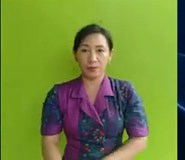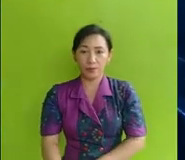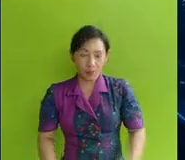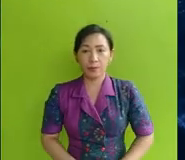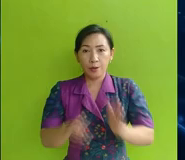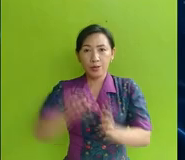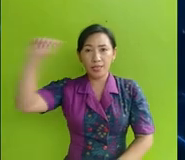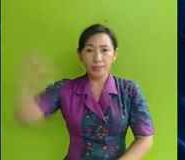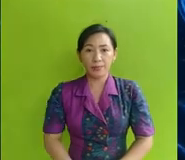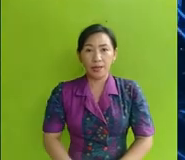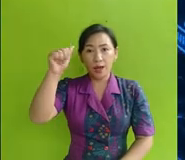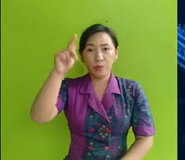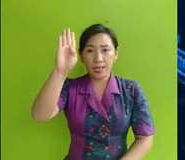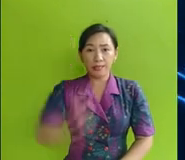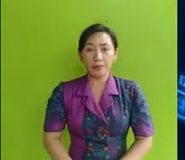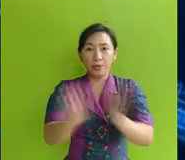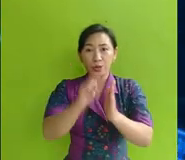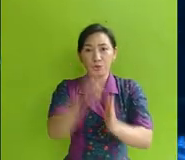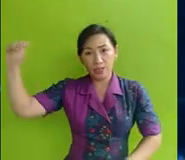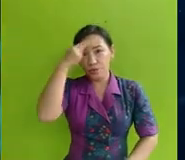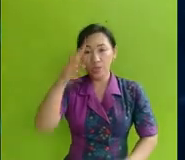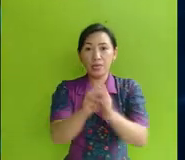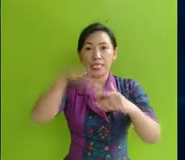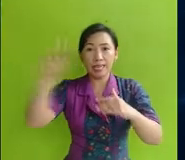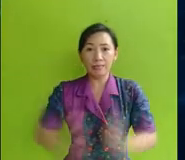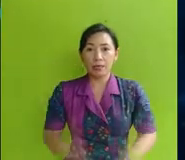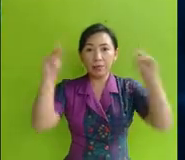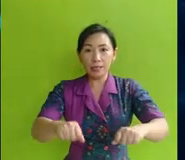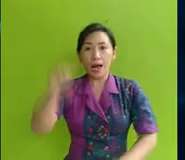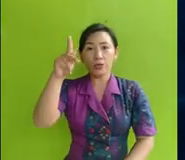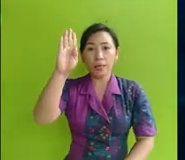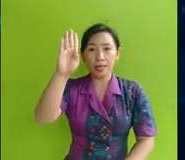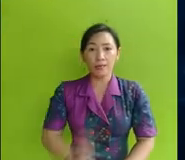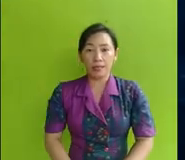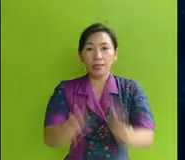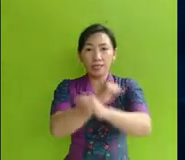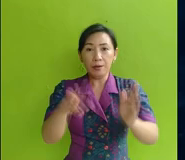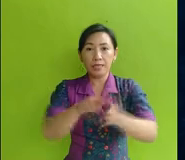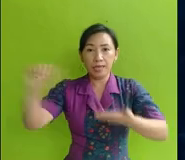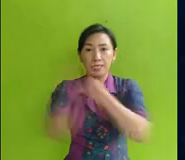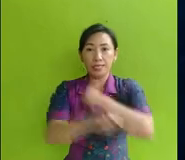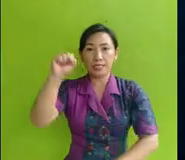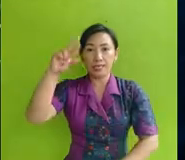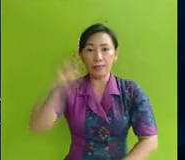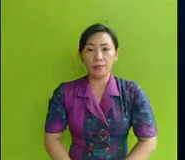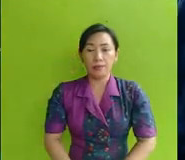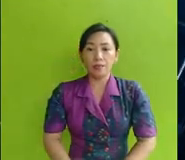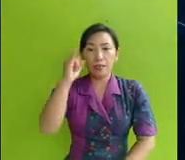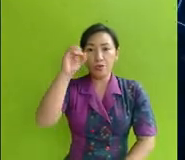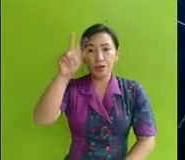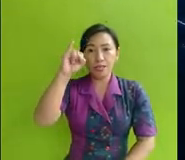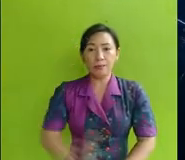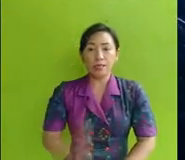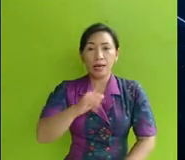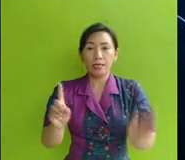untuk meningkatkan kapasitas dan akuntabilitas kinerja Pengadilan Negeri Singaraja. Inovasi yang